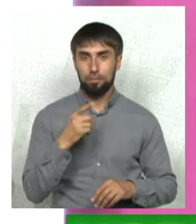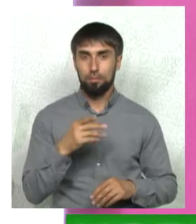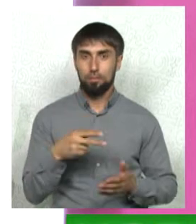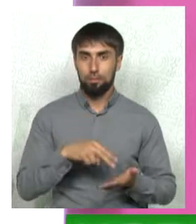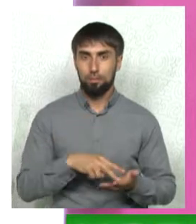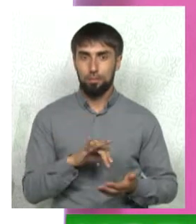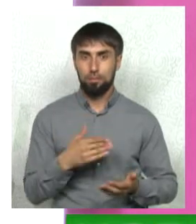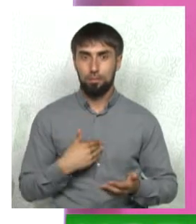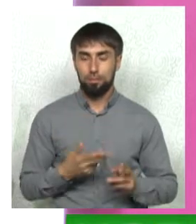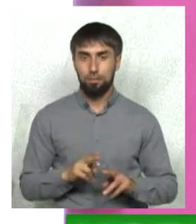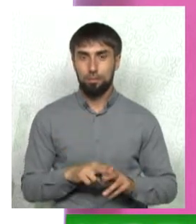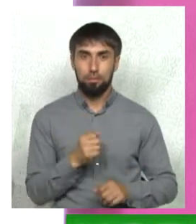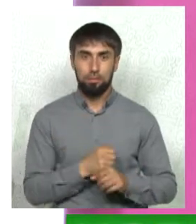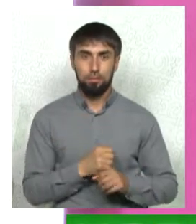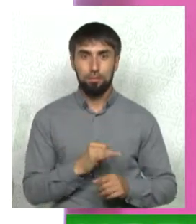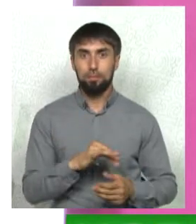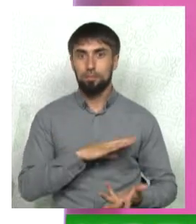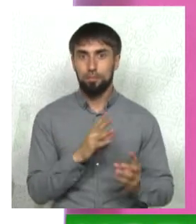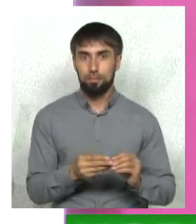мне это делать, стоит ли мне вообще